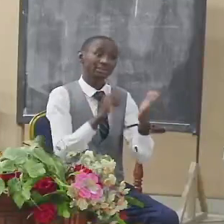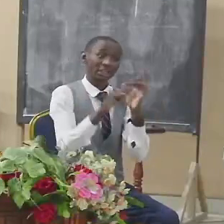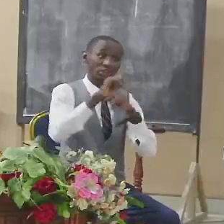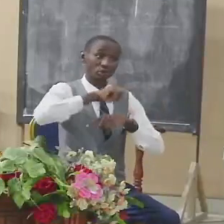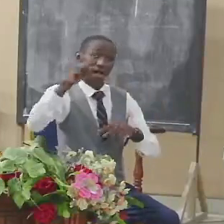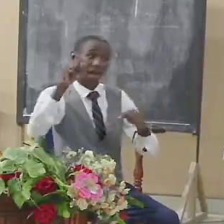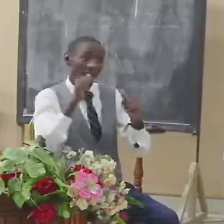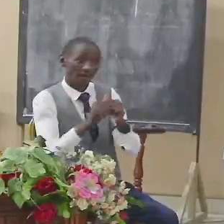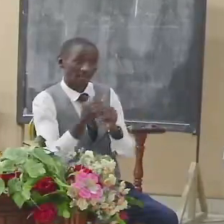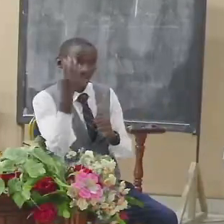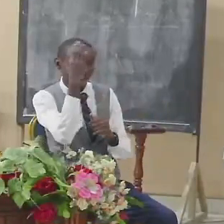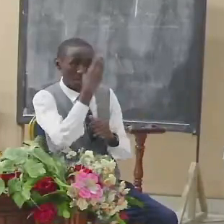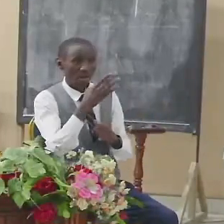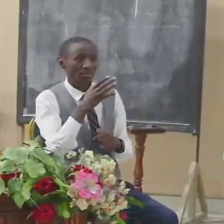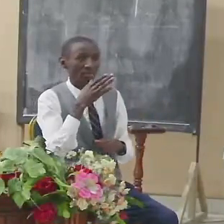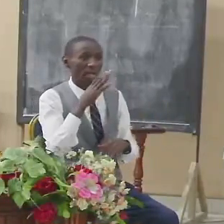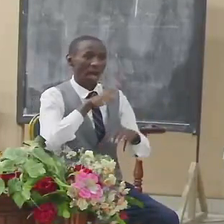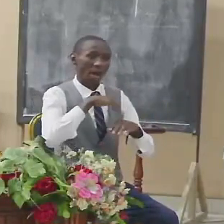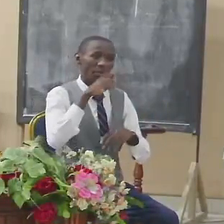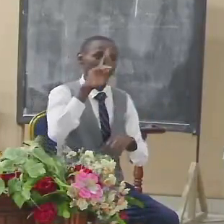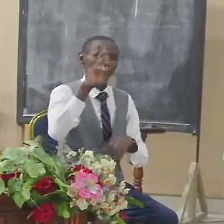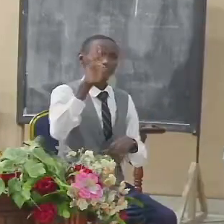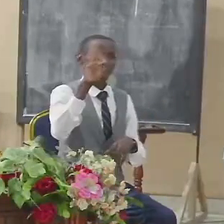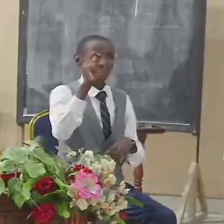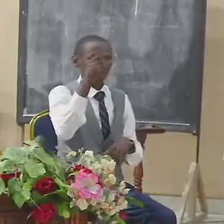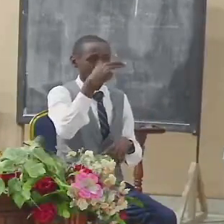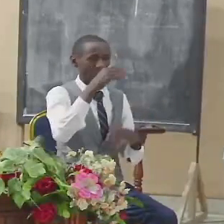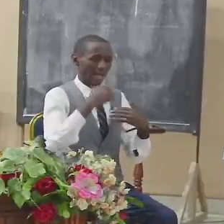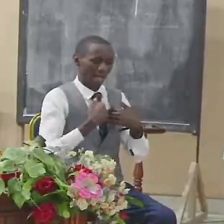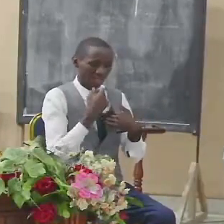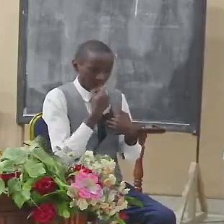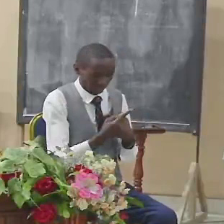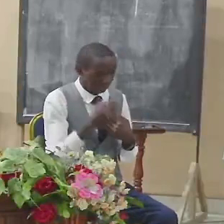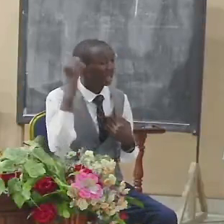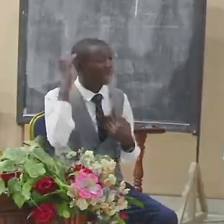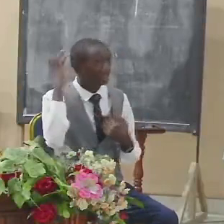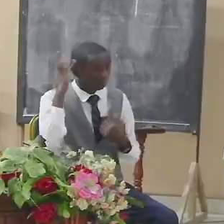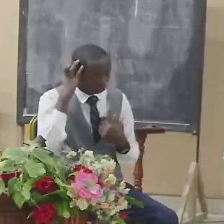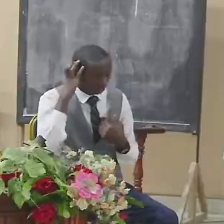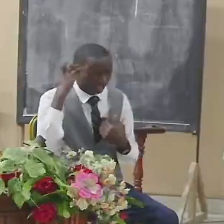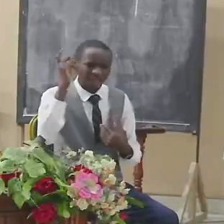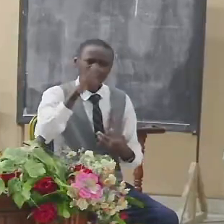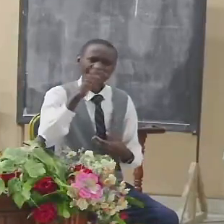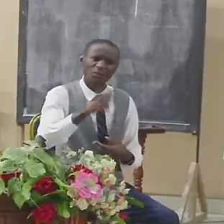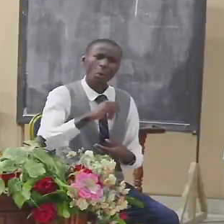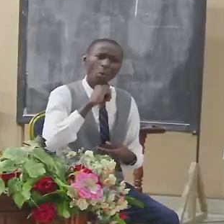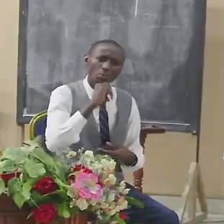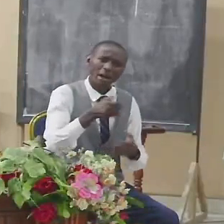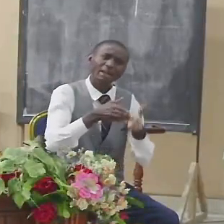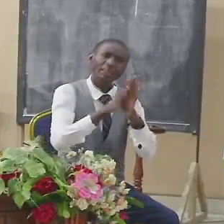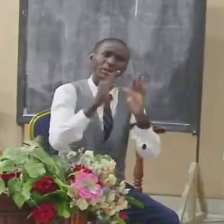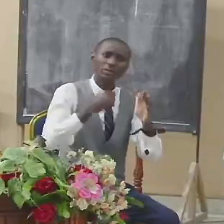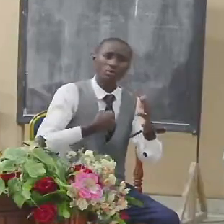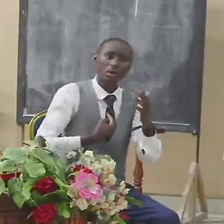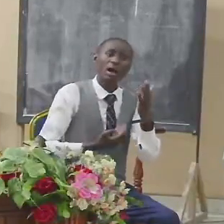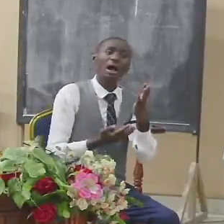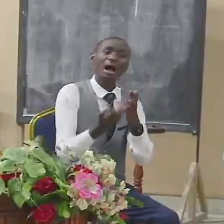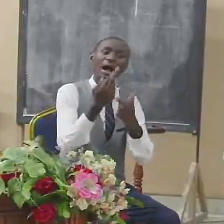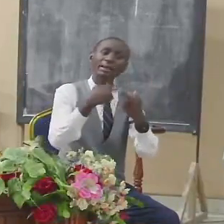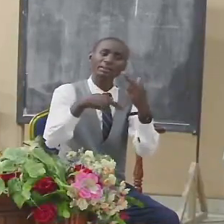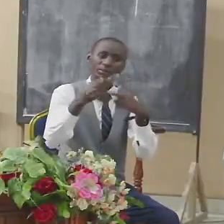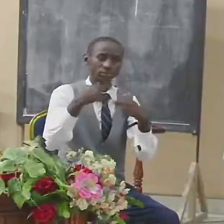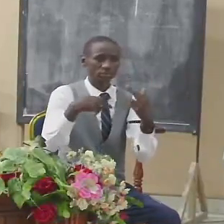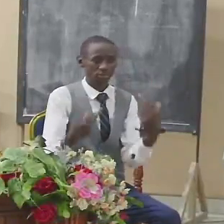Na mama mkwe wake. Ruth a dit. Ruth akasema. Écoute. Sikiliza. Il ne faut pas me demander de rentrer. Usinikaze